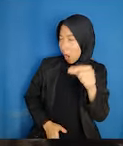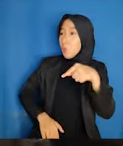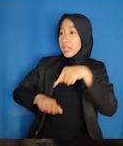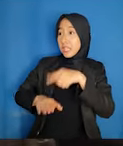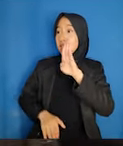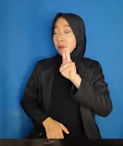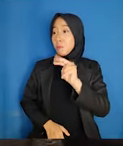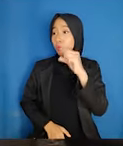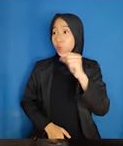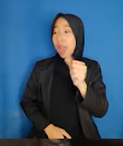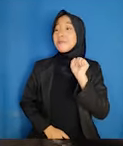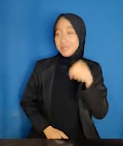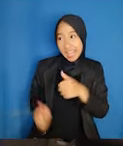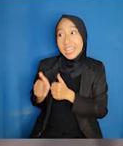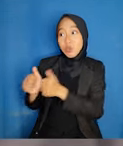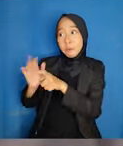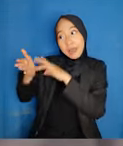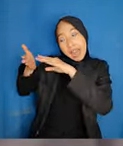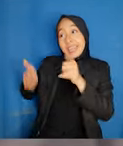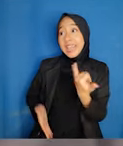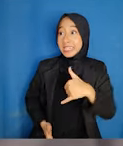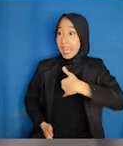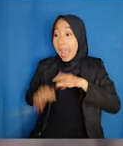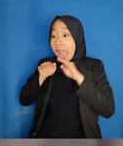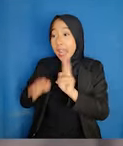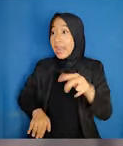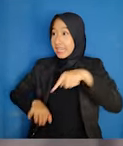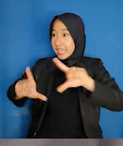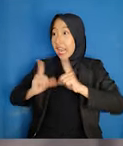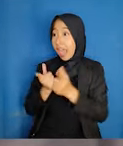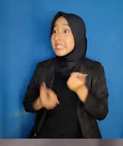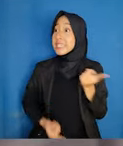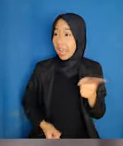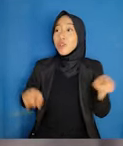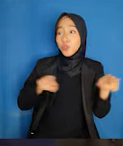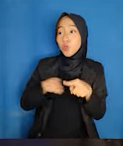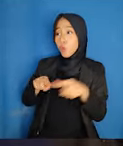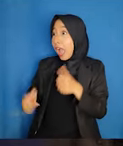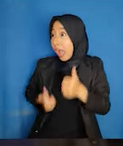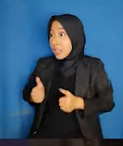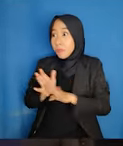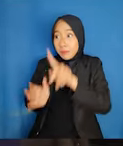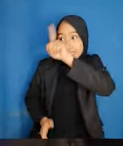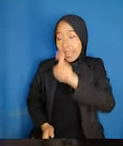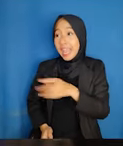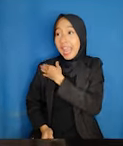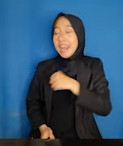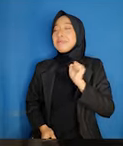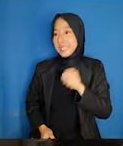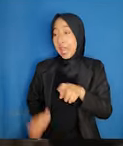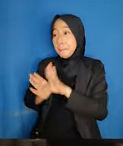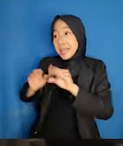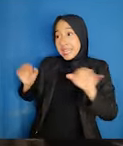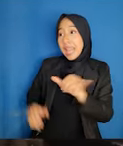Bunga mampu mengikuti pelajaran yang saya ajarkan di kelas. Dia juga aktif dalam bertanya dan bisa bekerja sama dengan